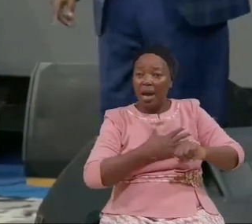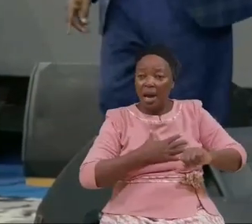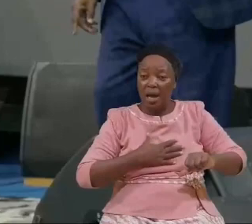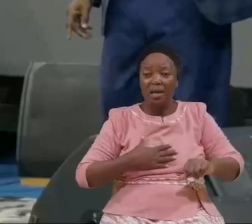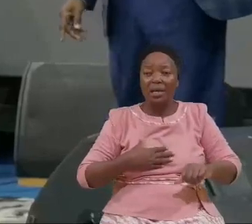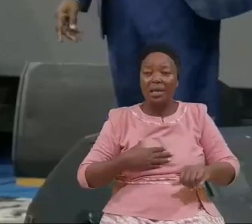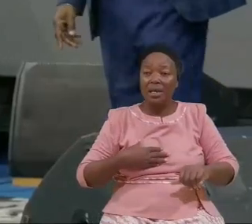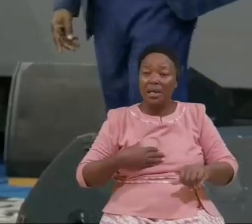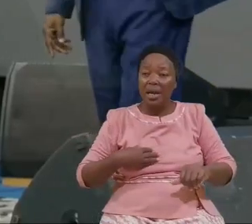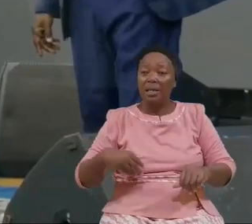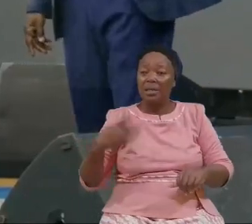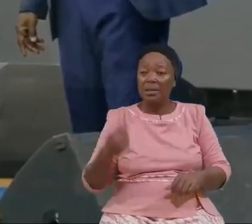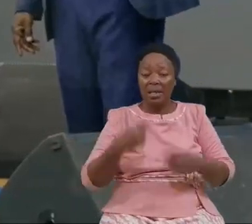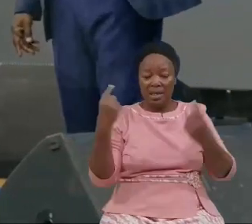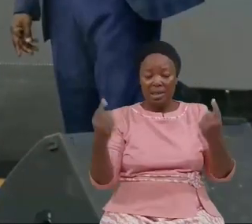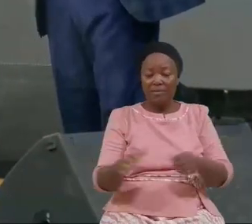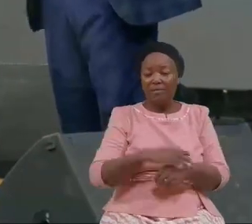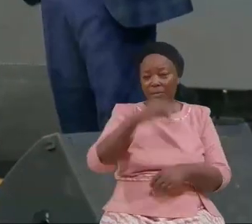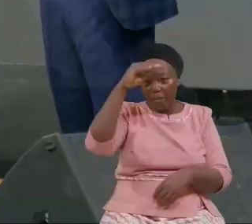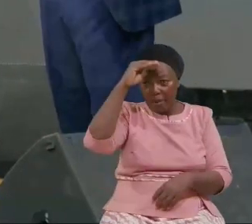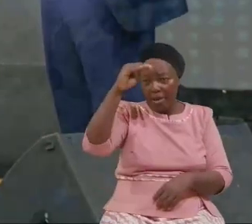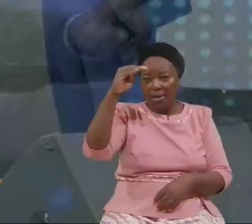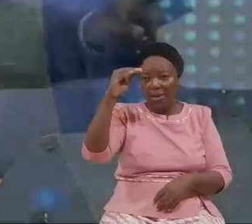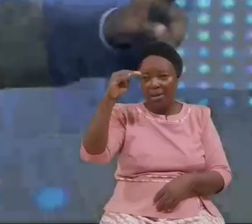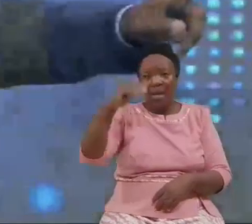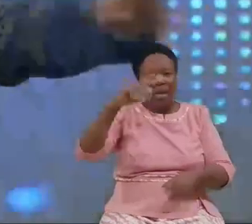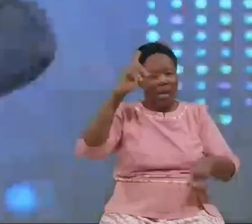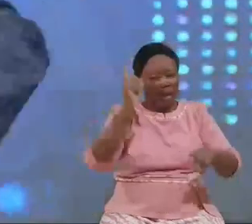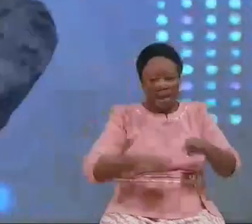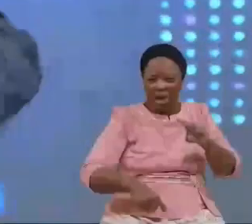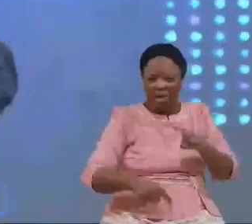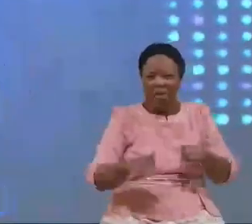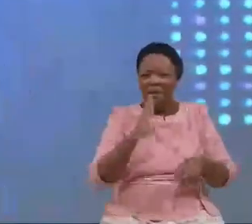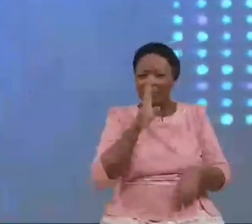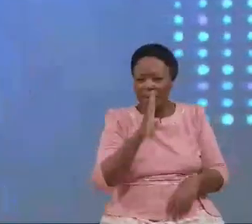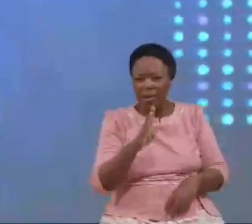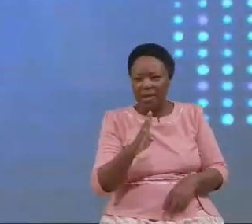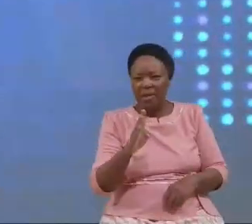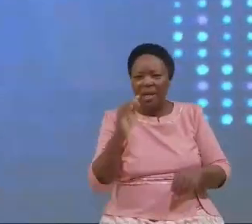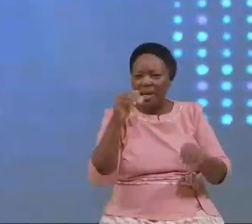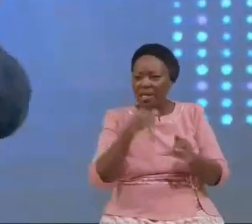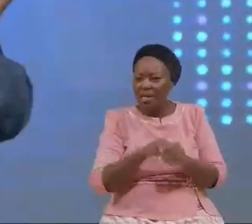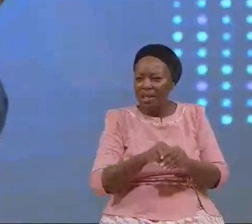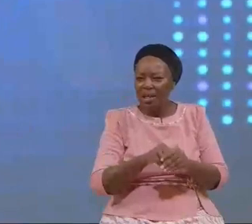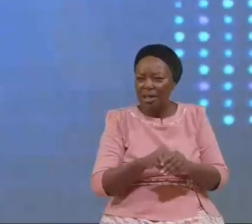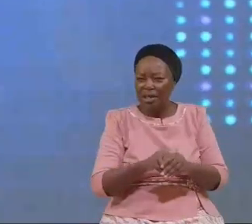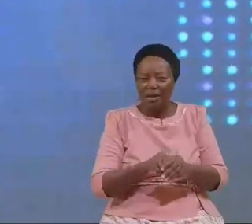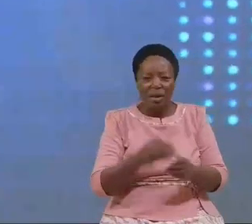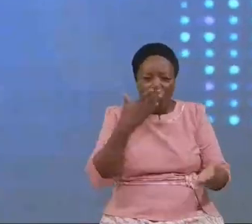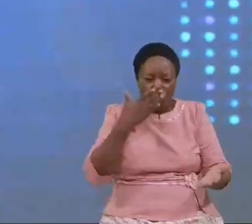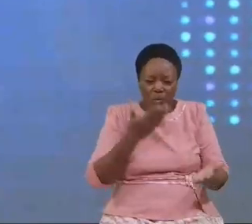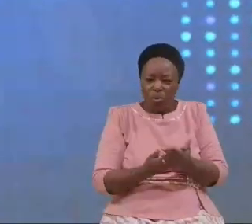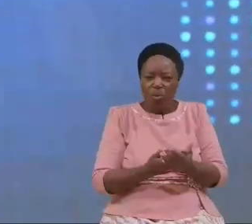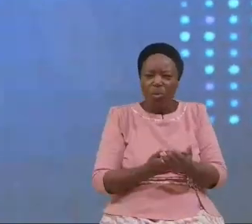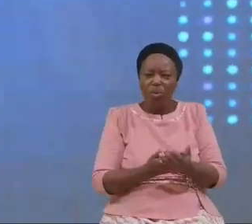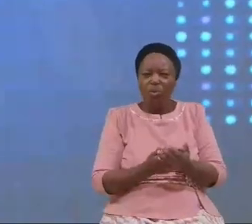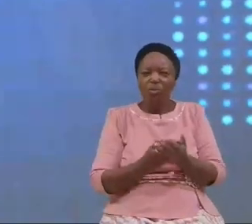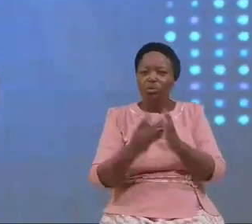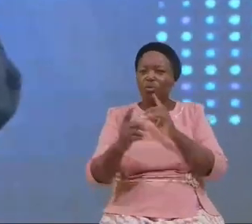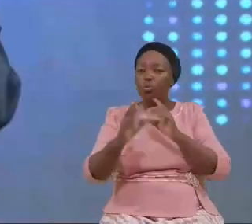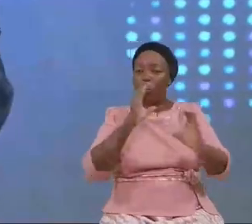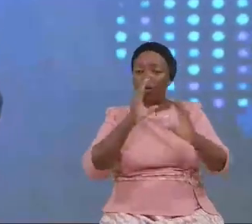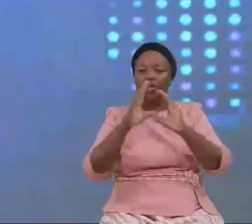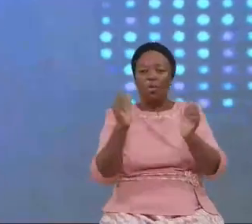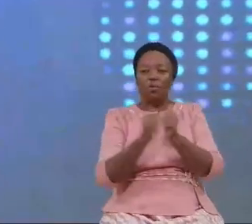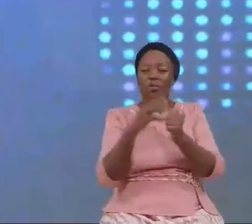et l'homme pécheur ne peut pas être à mon terme avec le Dieu saint